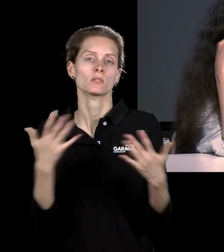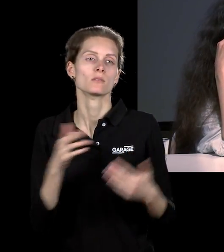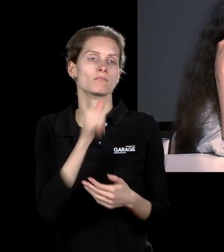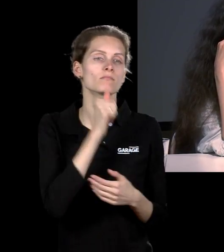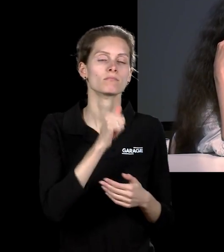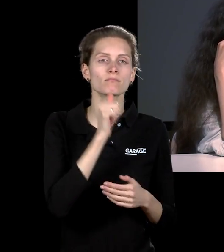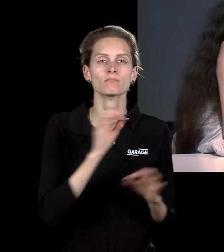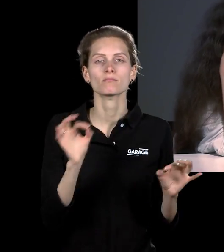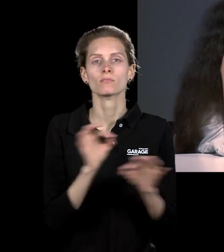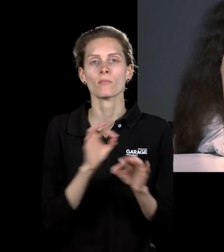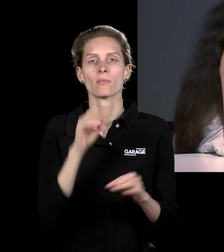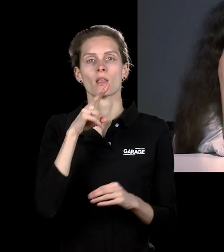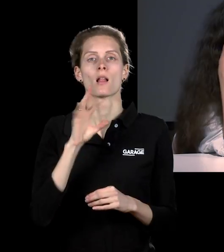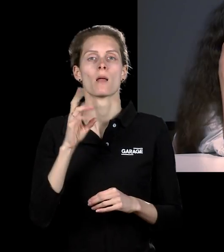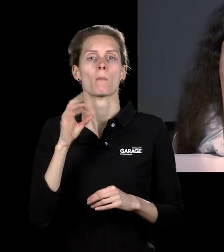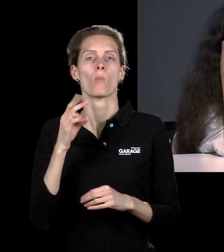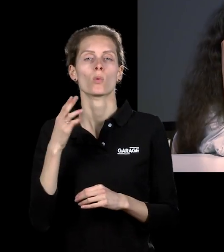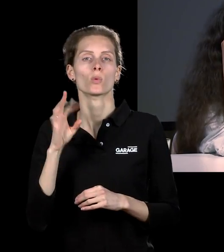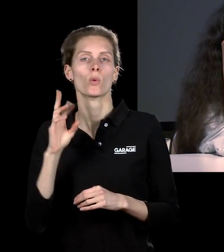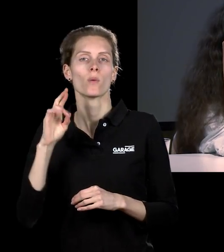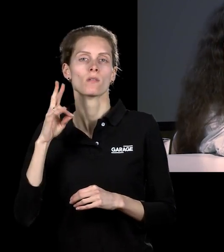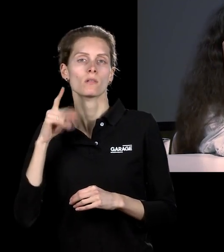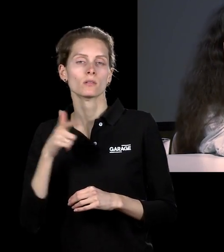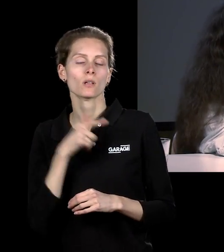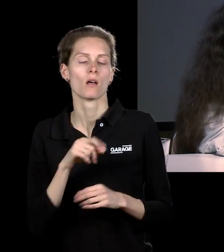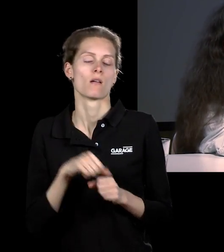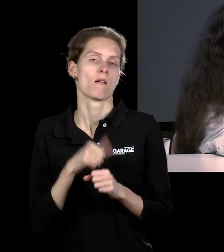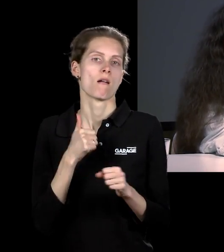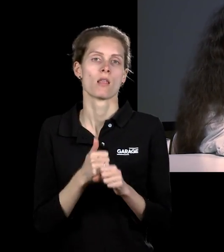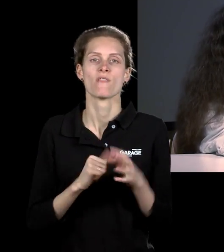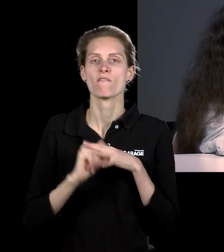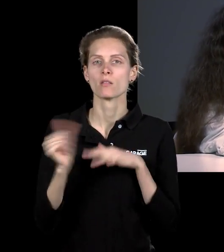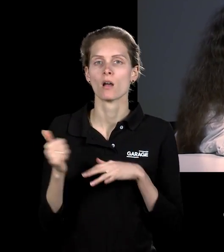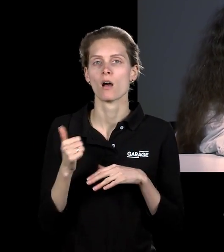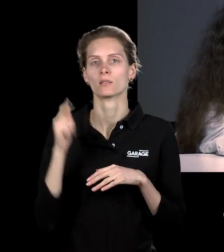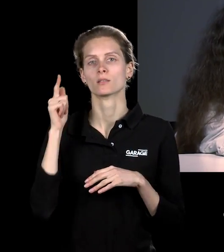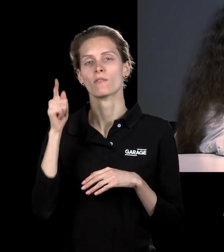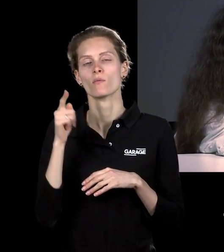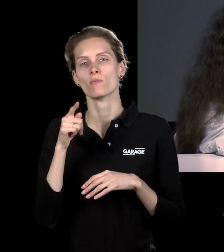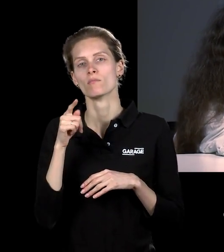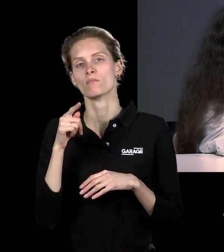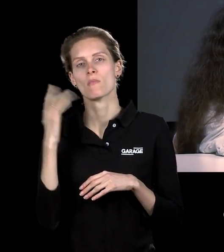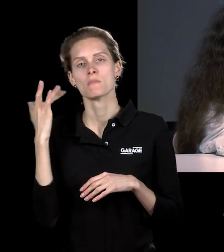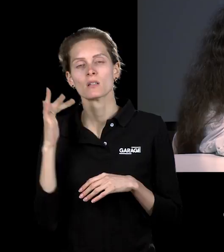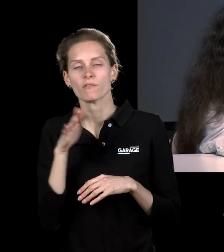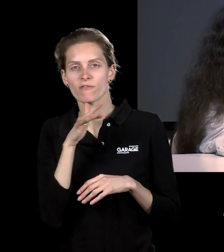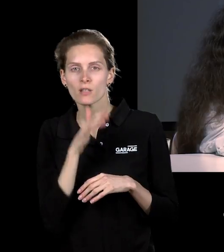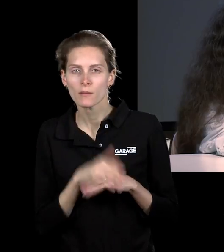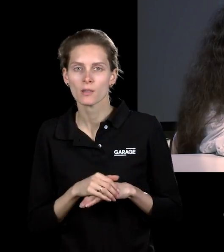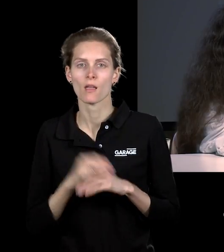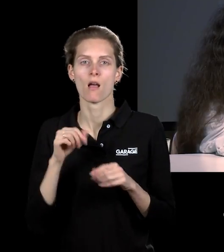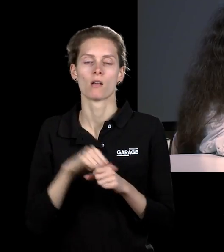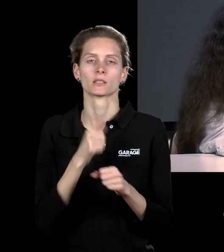музыкантами, он общался с Ламонте Янгом, одним из главных авангардистов американских того времени, изобретателем, одним из